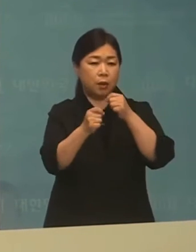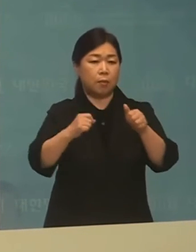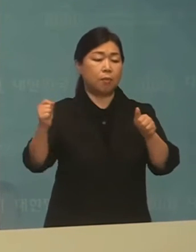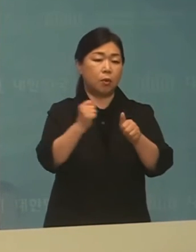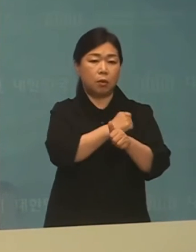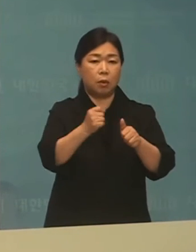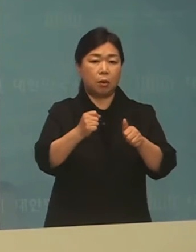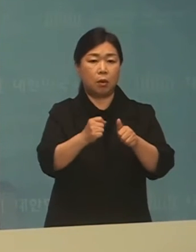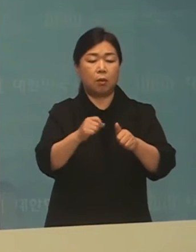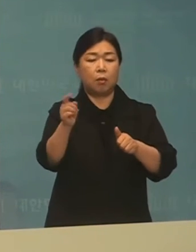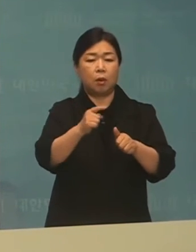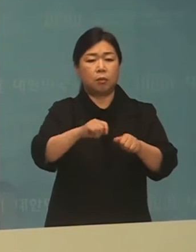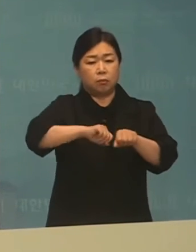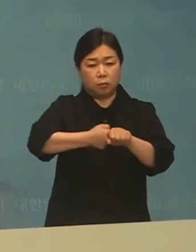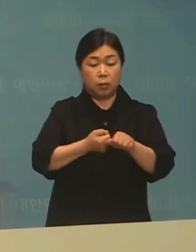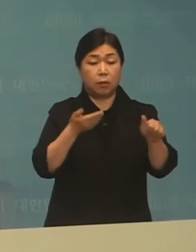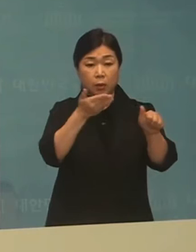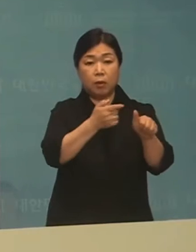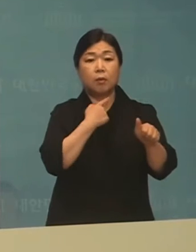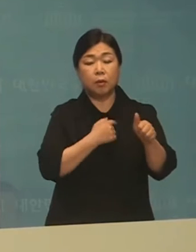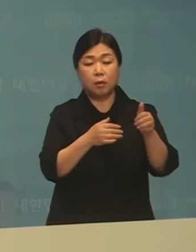사람,